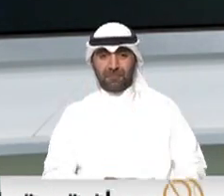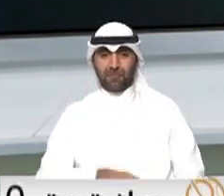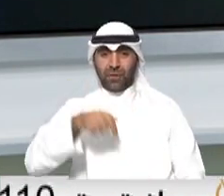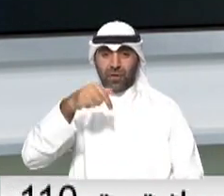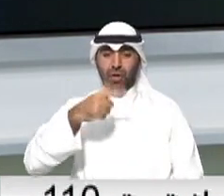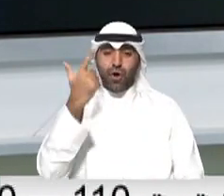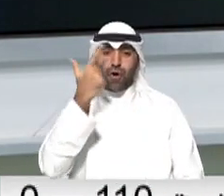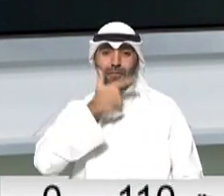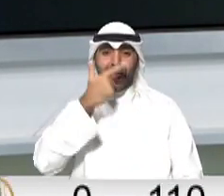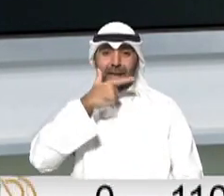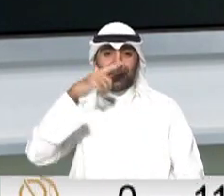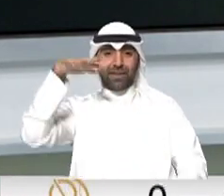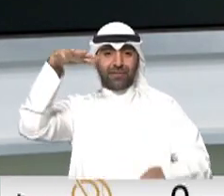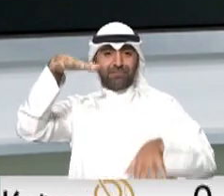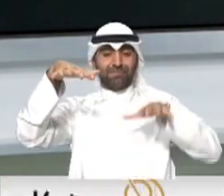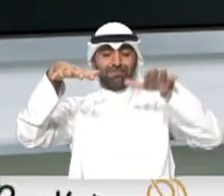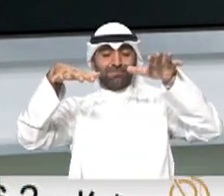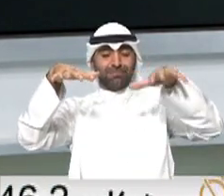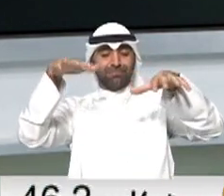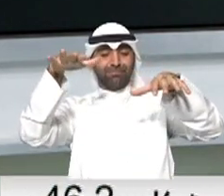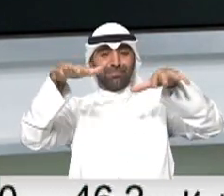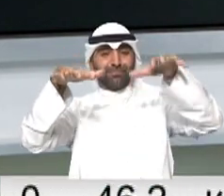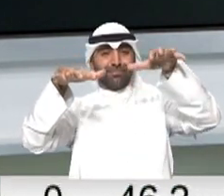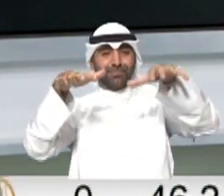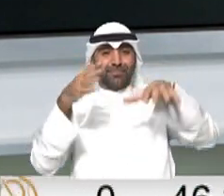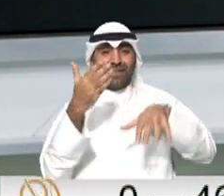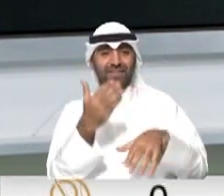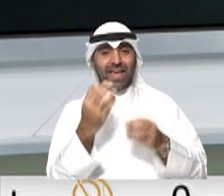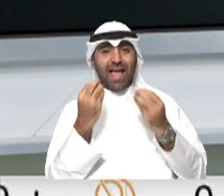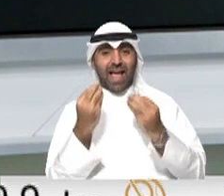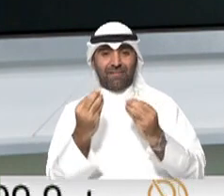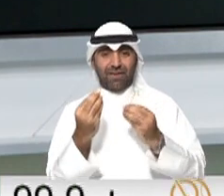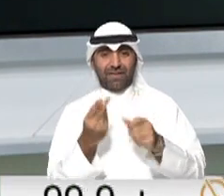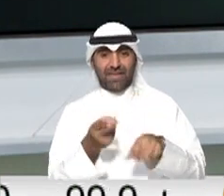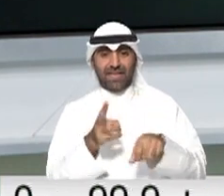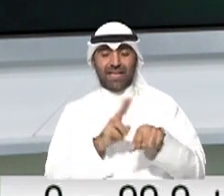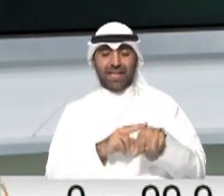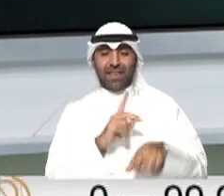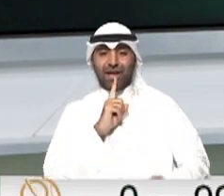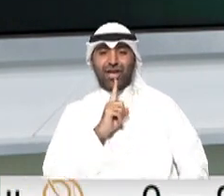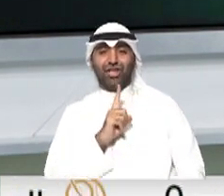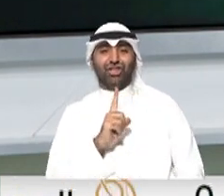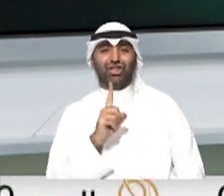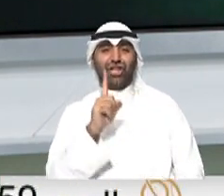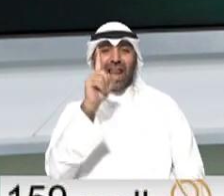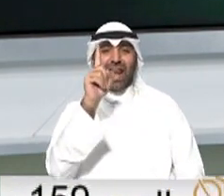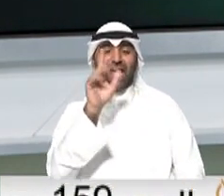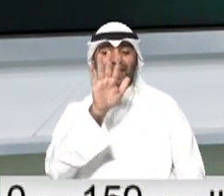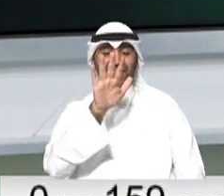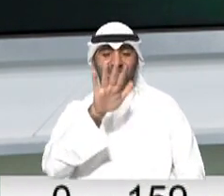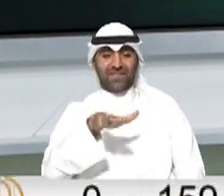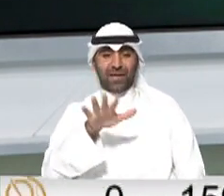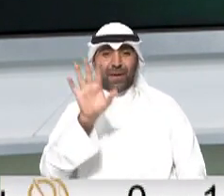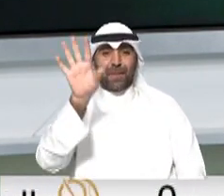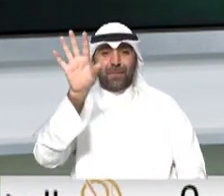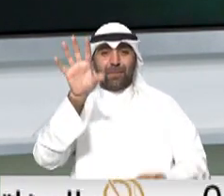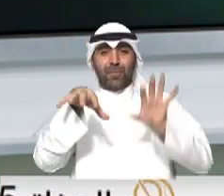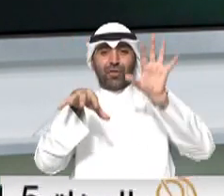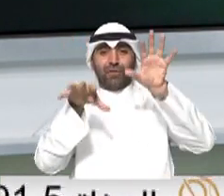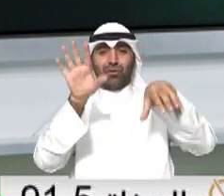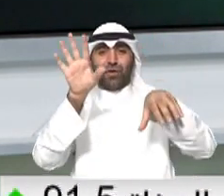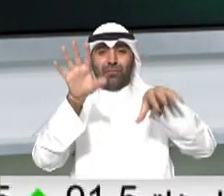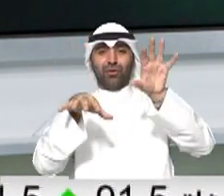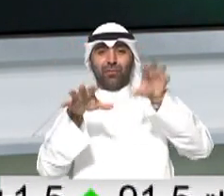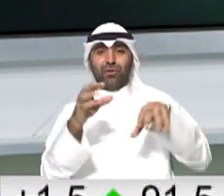متفرقة. قبل قليل هناك تشكلت بعض السحب الرعدية في أقصى جنوب شرق دولة الكويت على منطقة رويصيب،